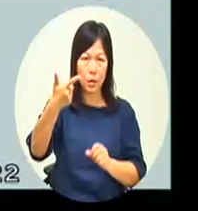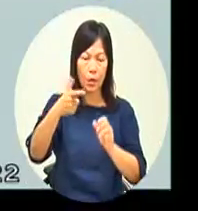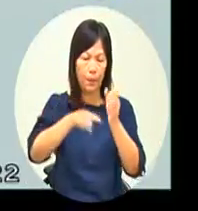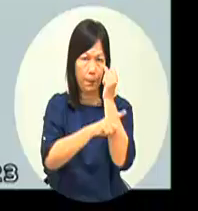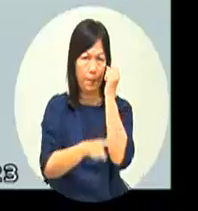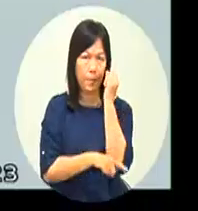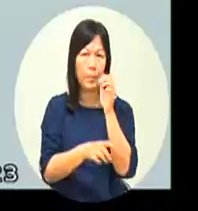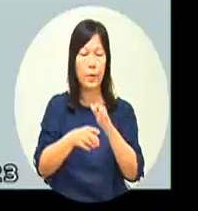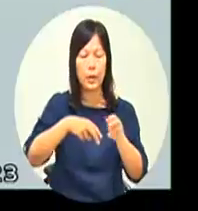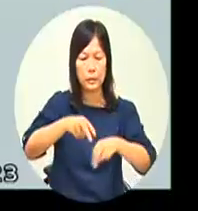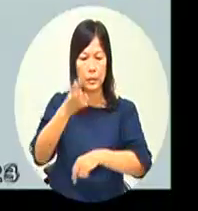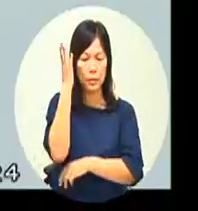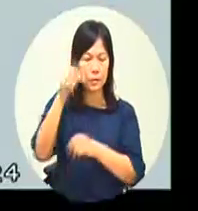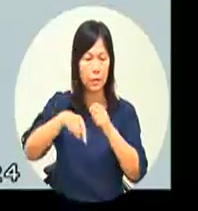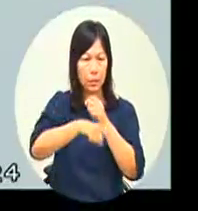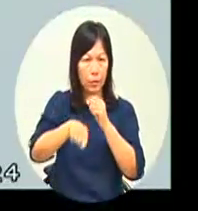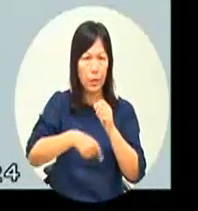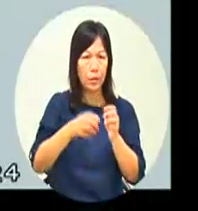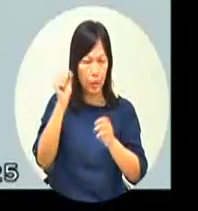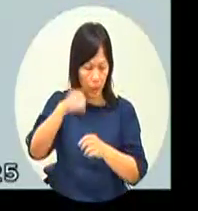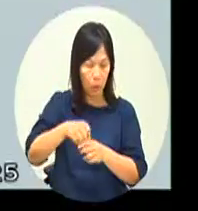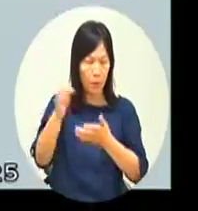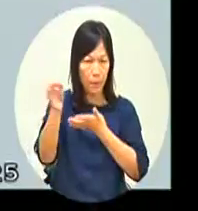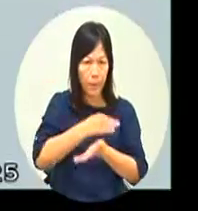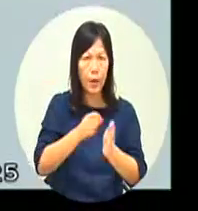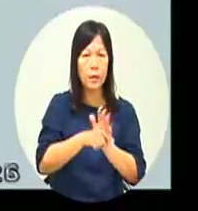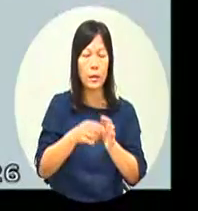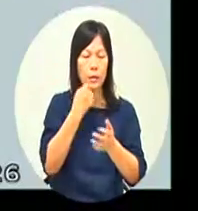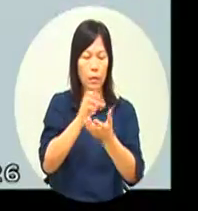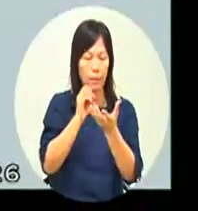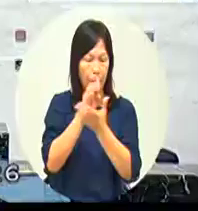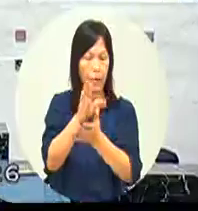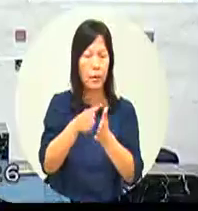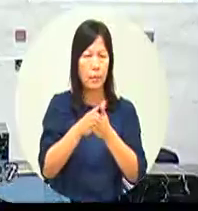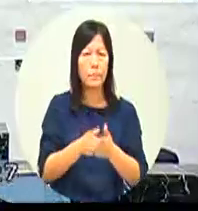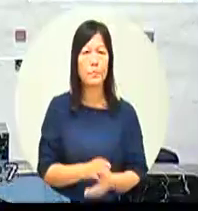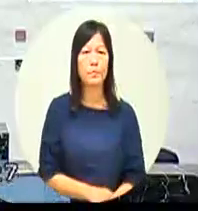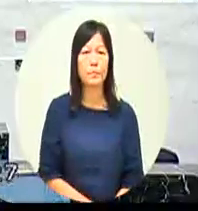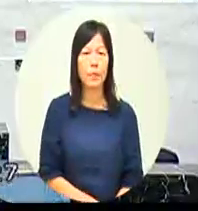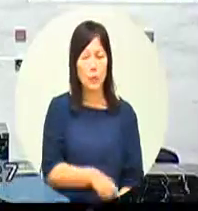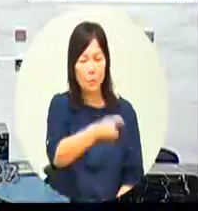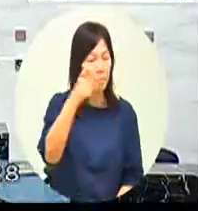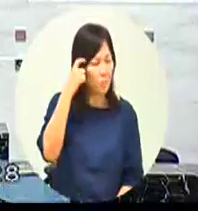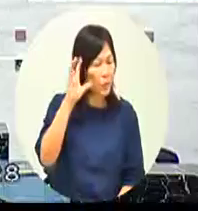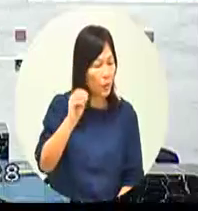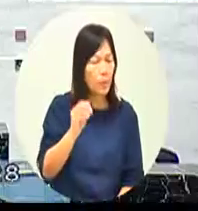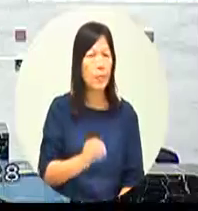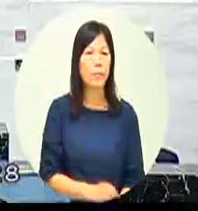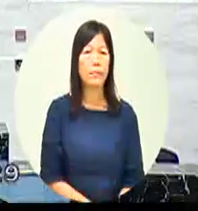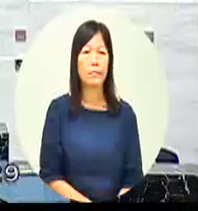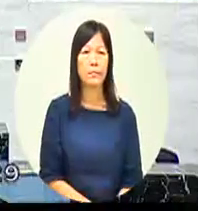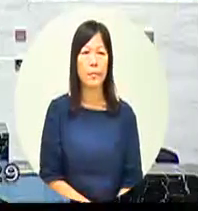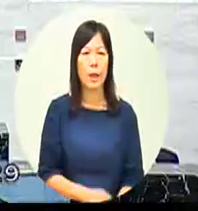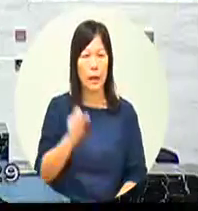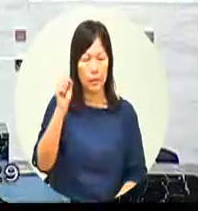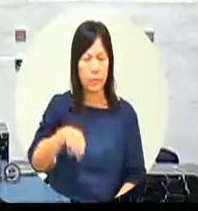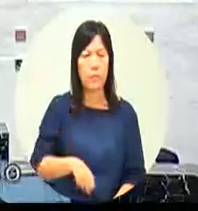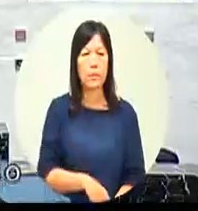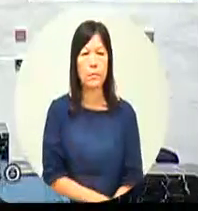53.26平方公尺，业经行政院准予出售，报请备查，请讨论。 各位同仁们意见，准予备